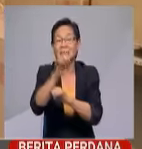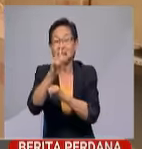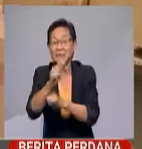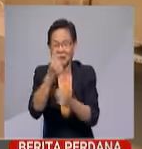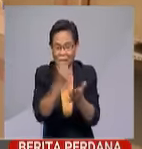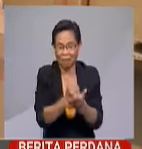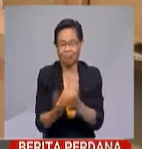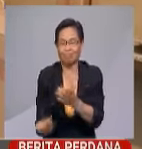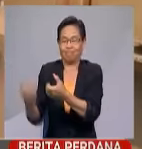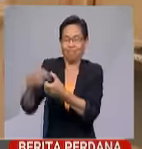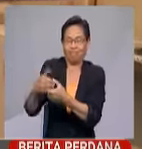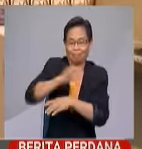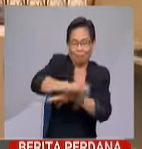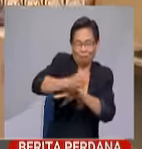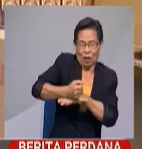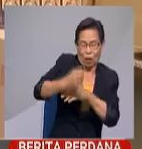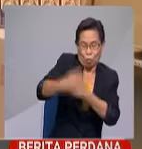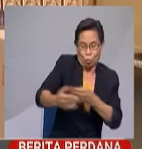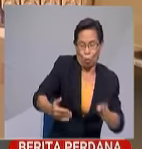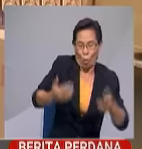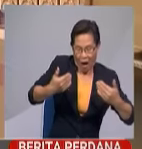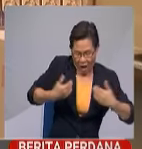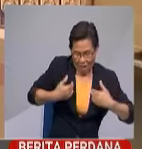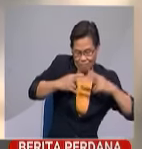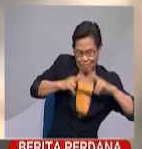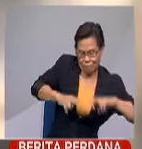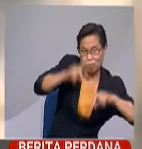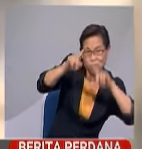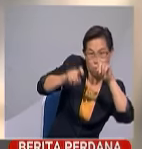terlibat dengan pengimportan kontena turut disiasat.